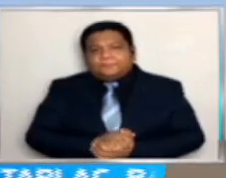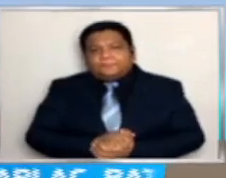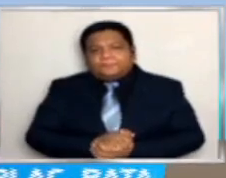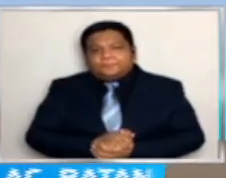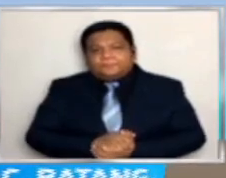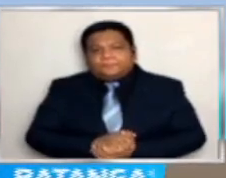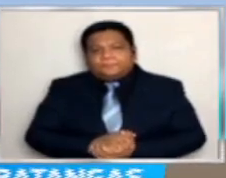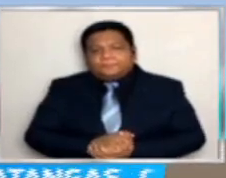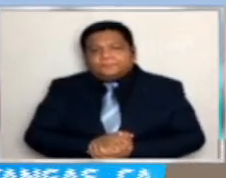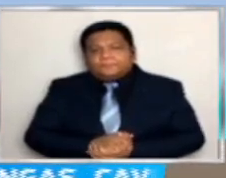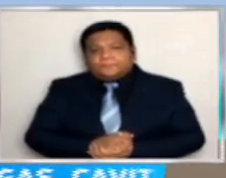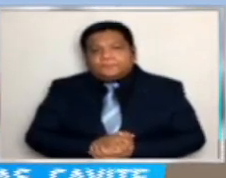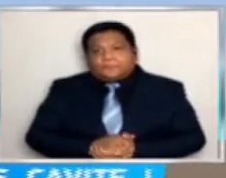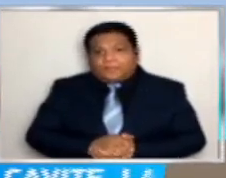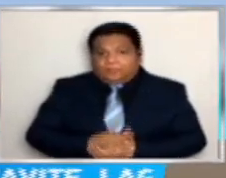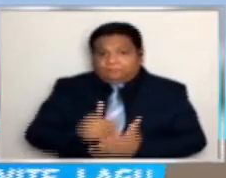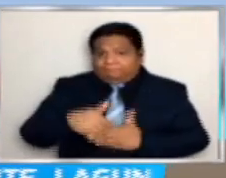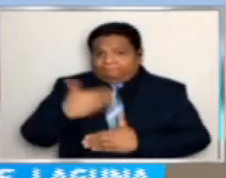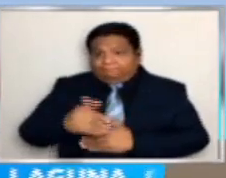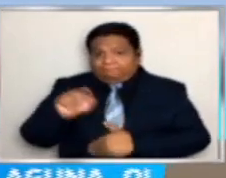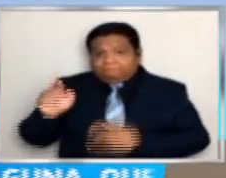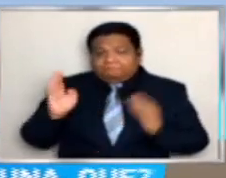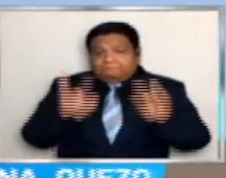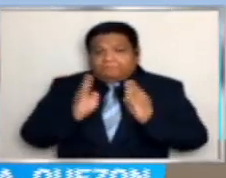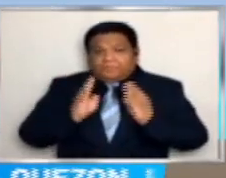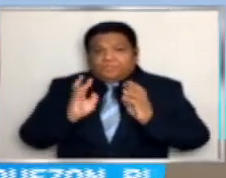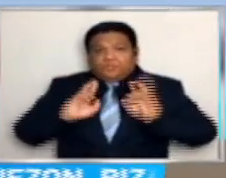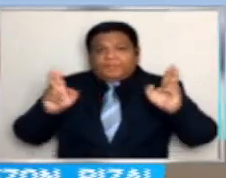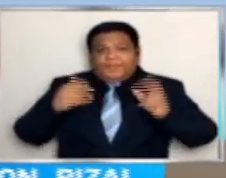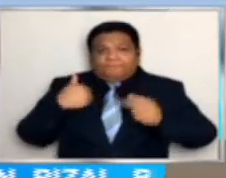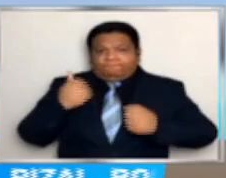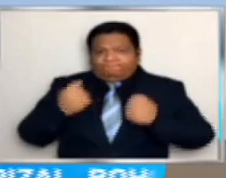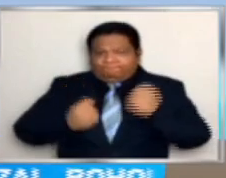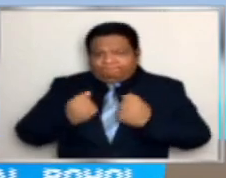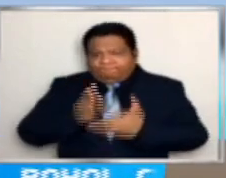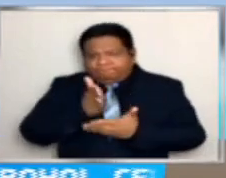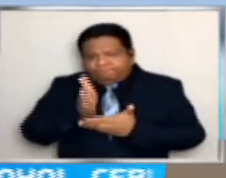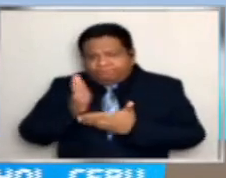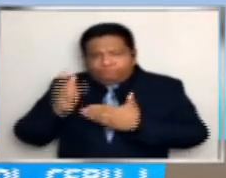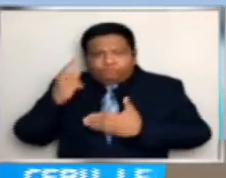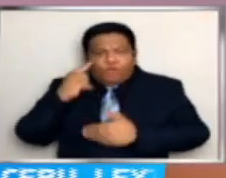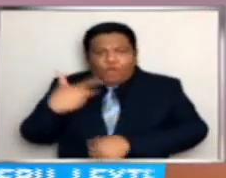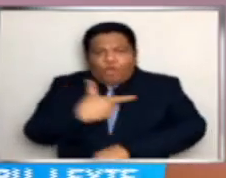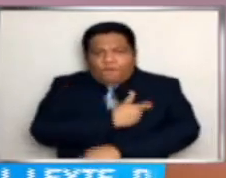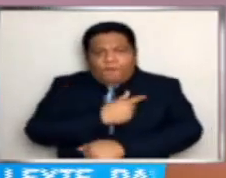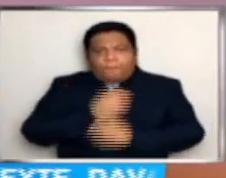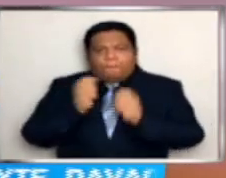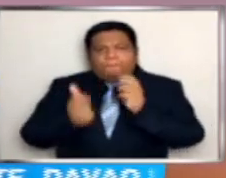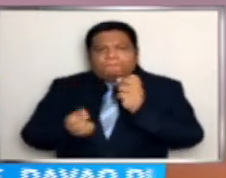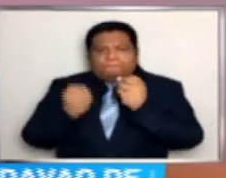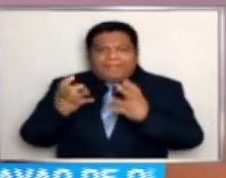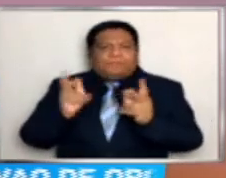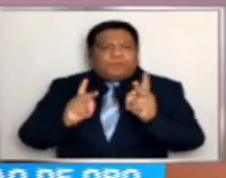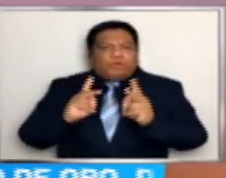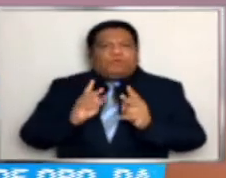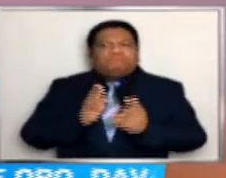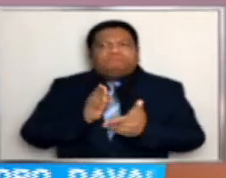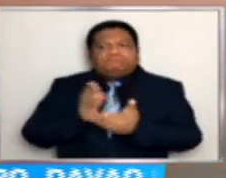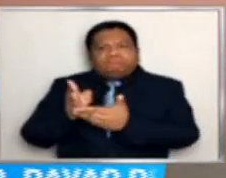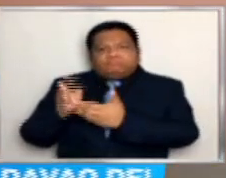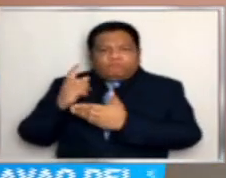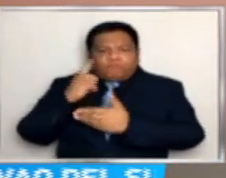Sa Baguio City ay mobile vaccination team na nag-iikot para mas marami nang mabigyan ng COVID vaccine. Target nilang bakunahan ang mga